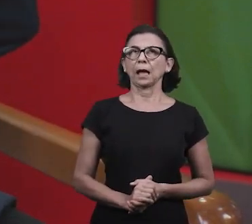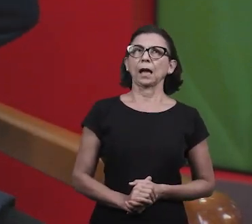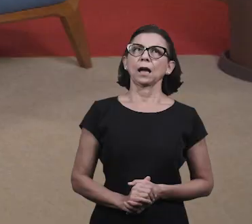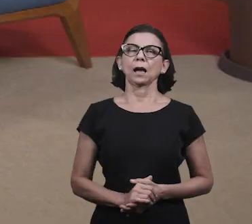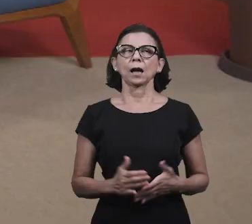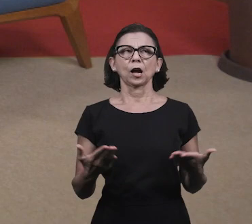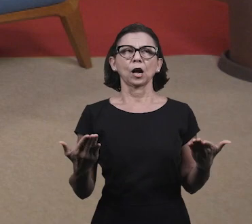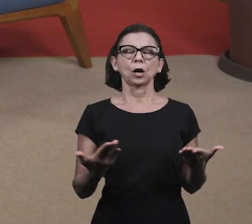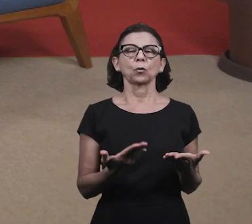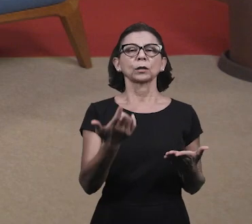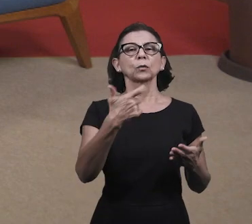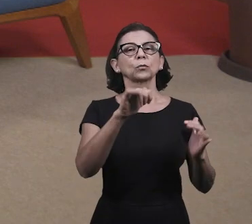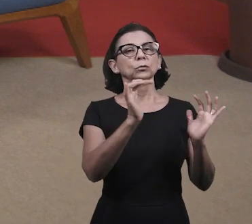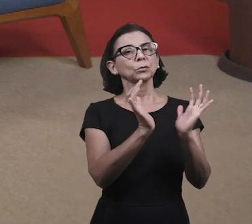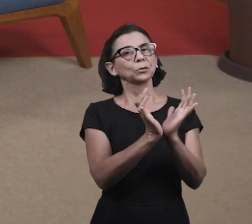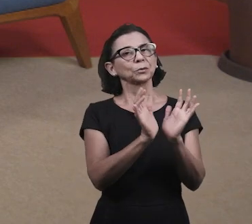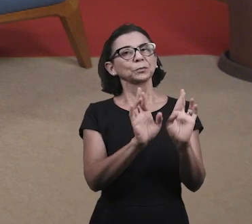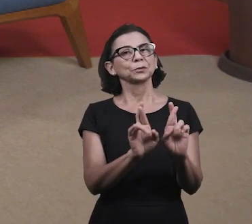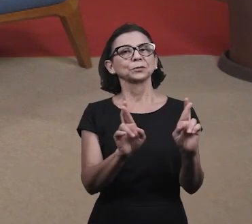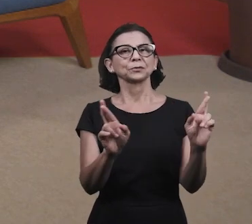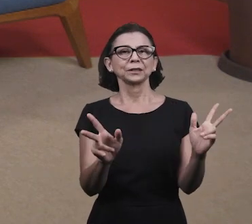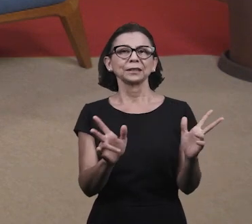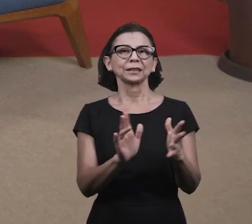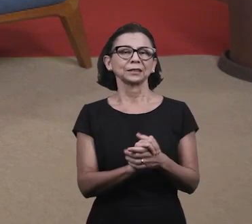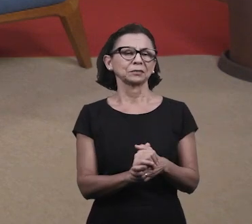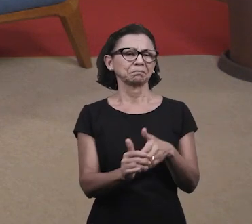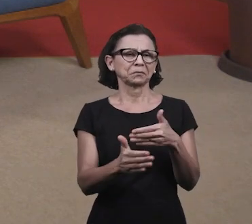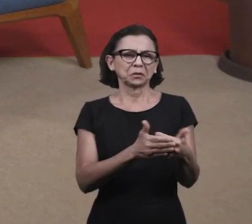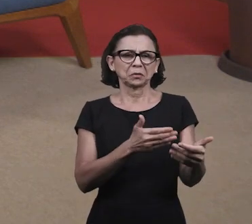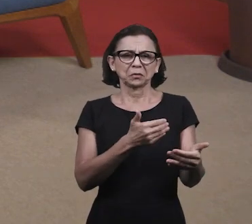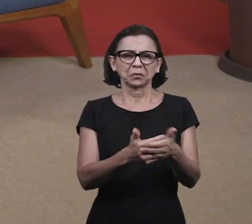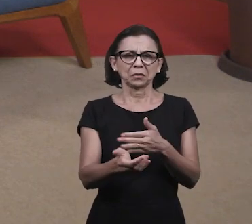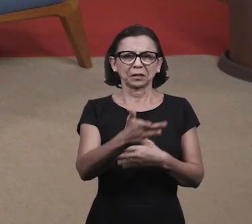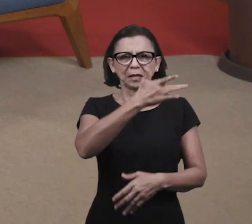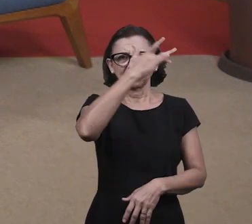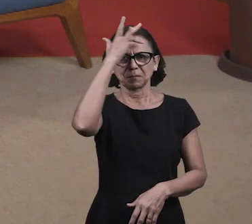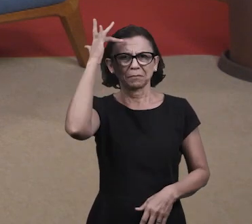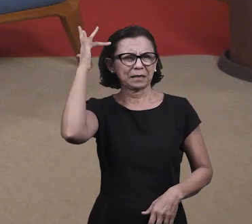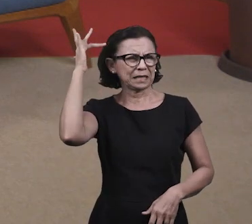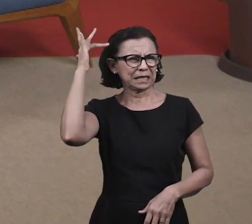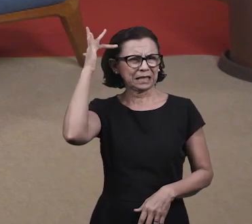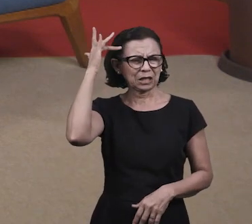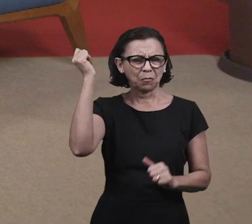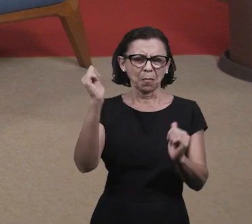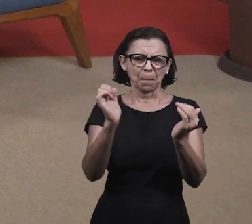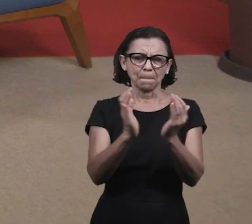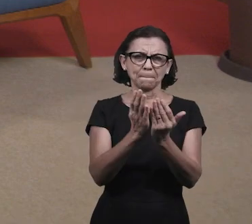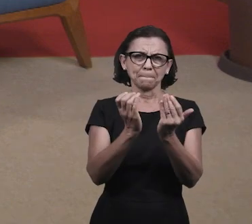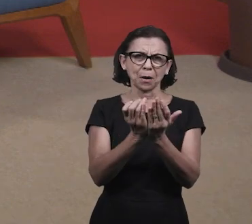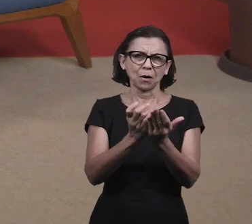pas celui qui a des vertus, qui a des cultures. Non, c'est pour tous. Ça peut être